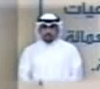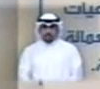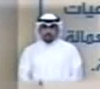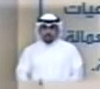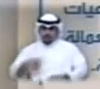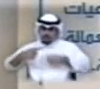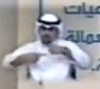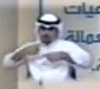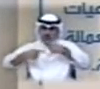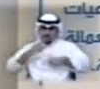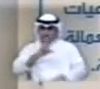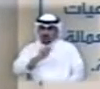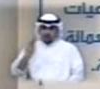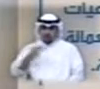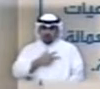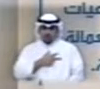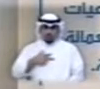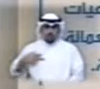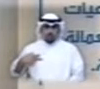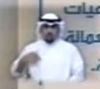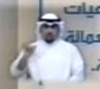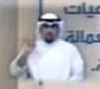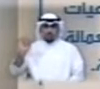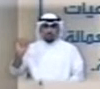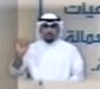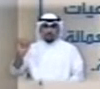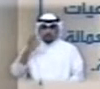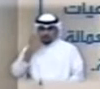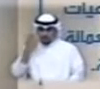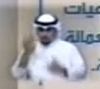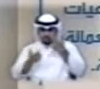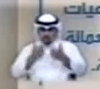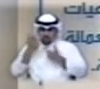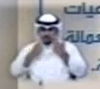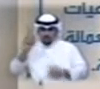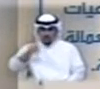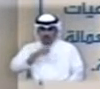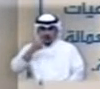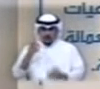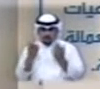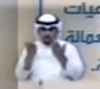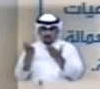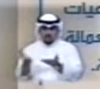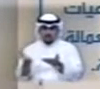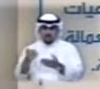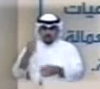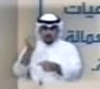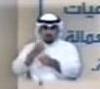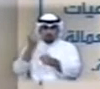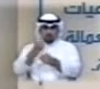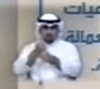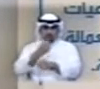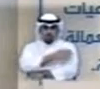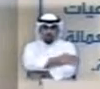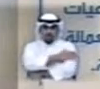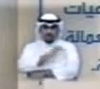تابع مجلس الوزراء بعميق الأسف أبالغ الاستياء النتائج والأثار السلبية المترتبة على تنفيذ بعض العاملين في القطاع